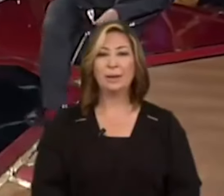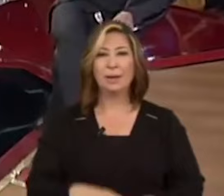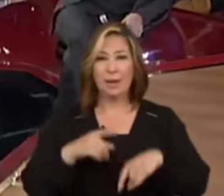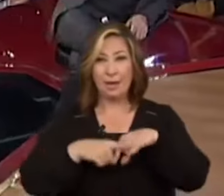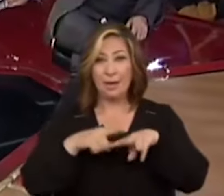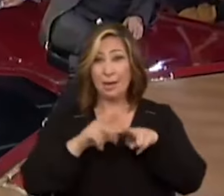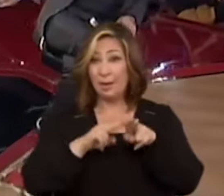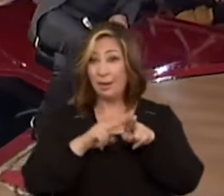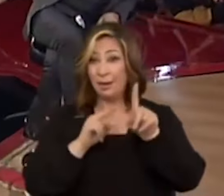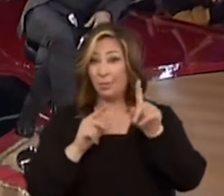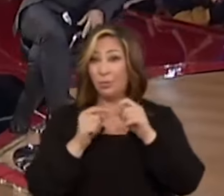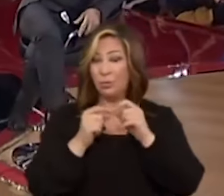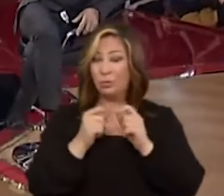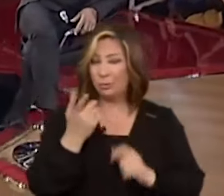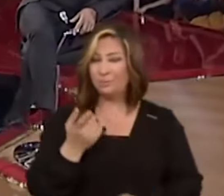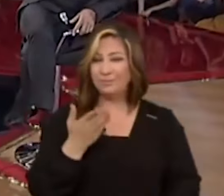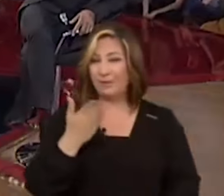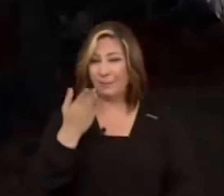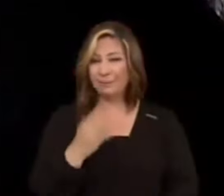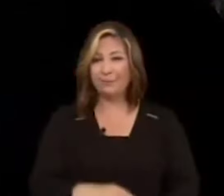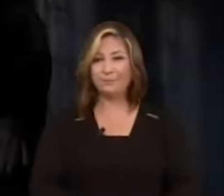Bulut. Hakkı Bulut, evet. Devam.